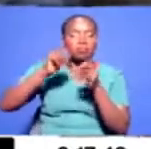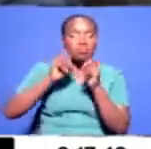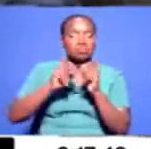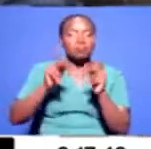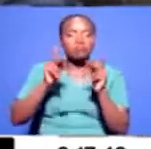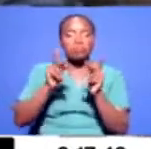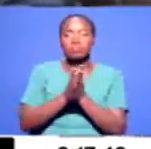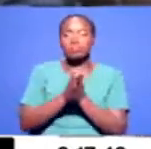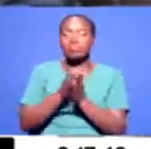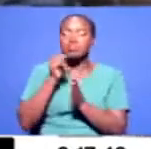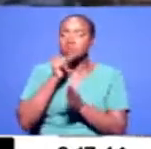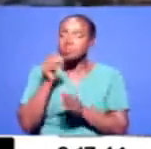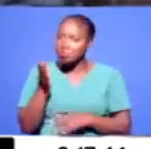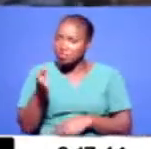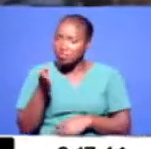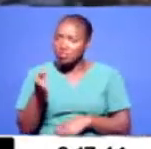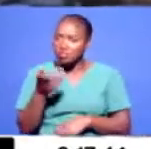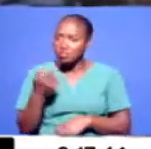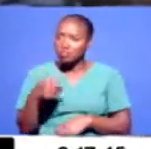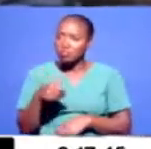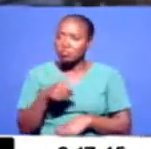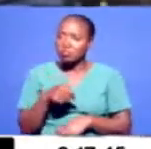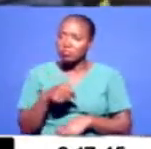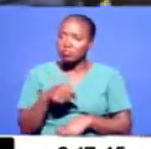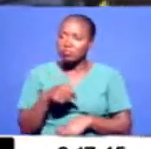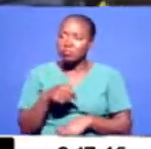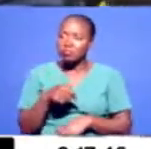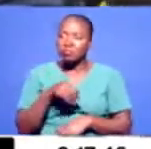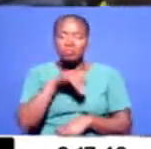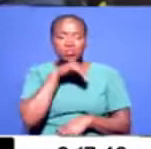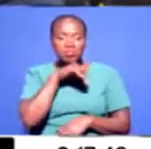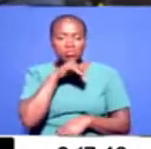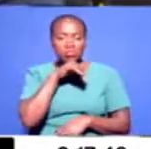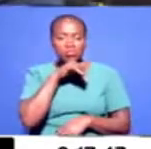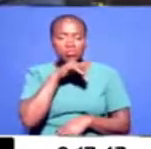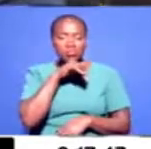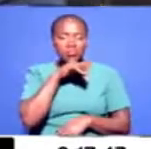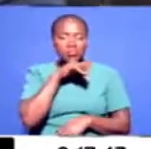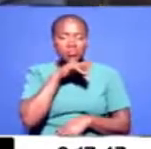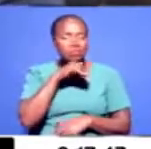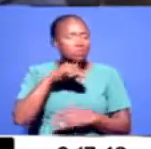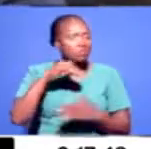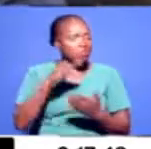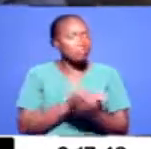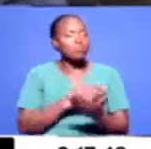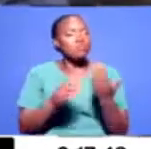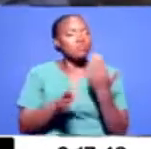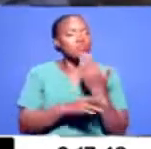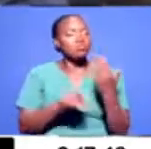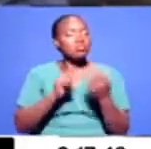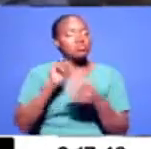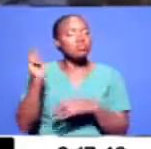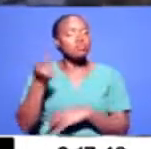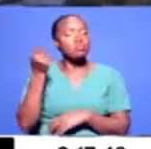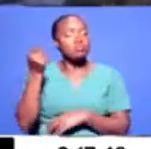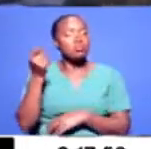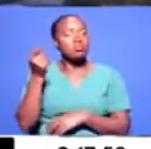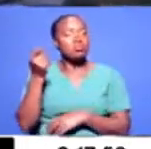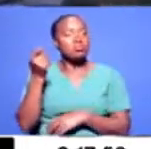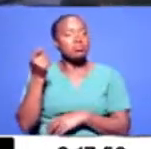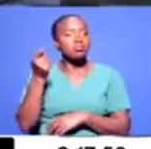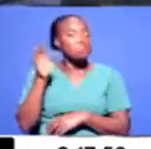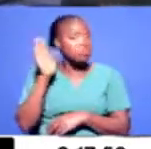Huyu mzee wetu Raila Amolo Odinga ndiye atamaliza wizi kwa hii Kenya yetu. Ni mwai wadwa